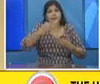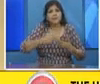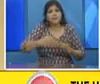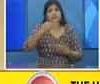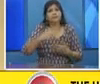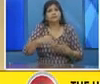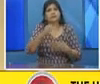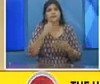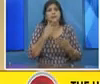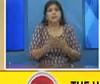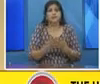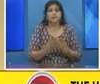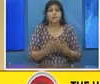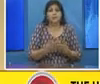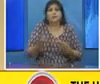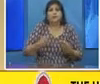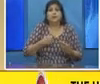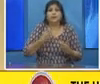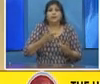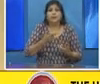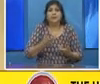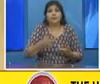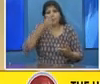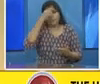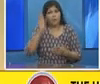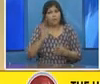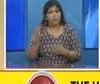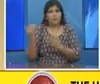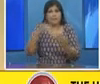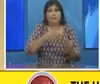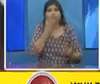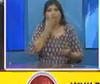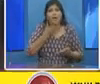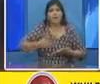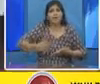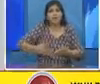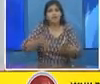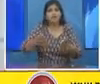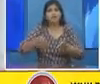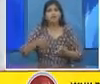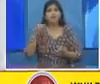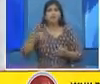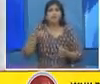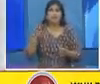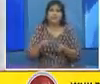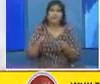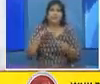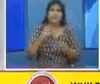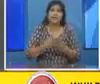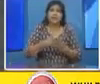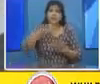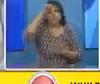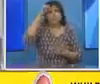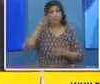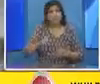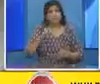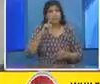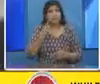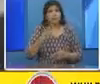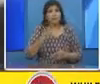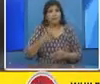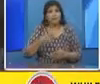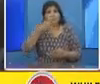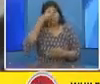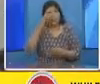की हस्ती क्या बाधा बनकर आए। भारत में भी जहाँ एक तरफ